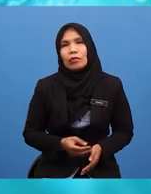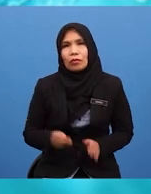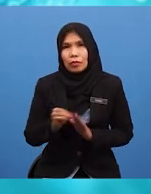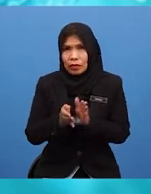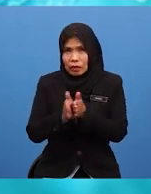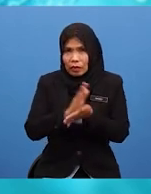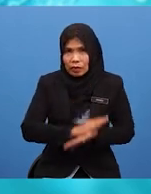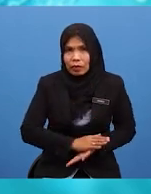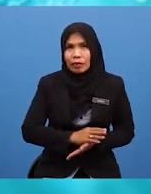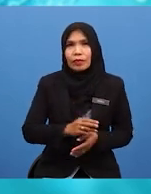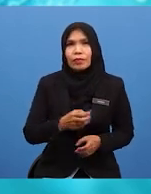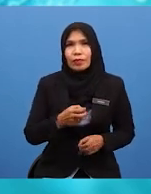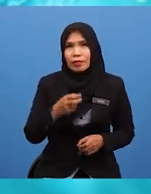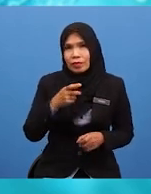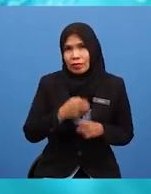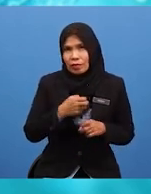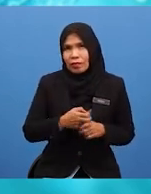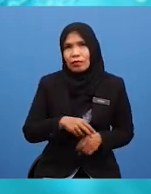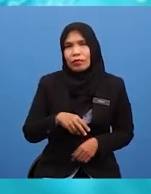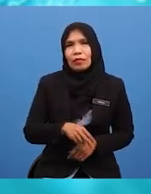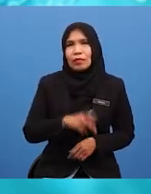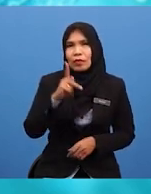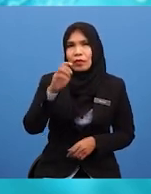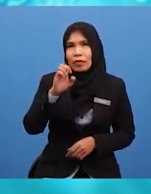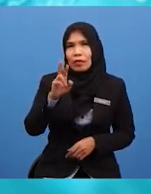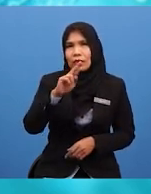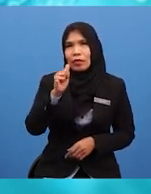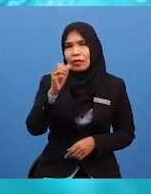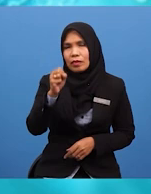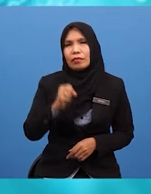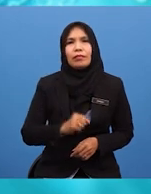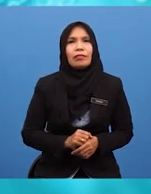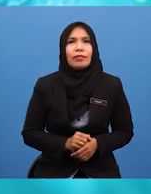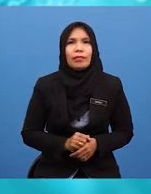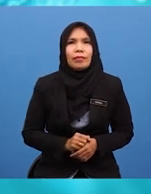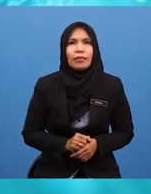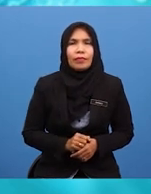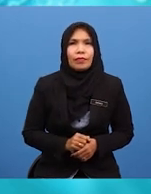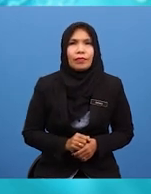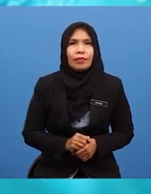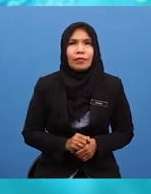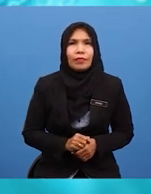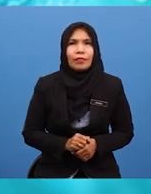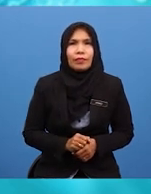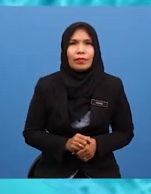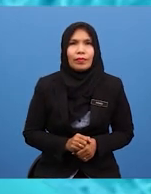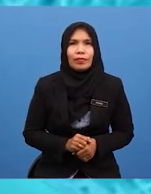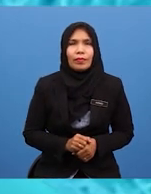Selepas ekdisis berlaku, serangga tidak menunjukkan sebarang pertambahan